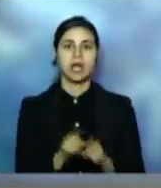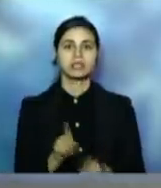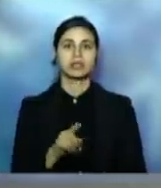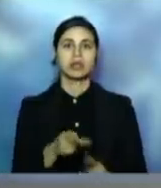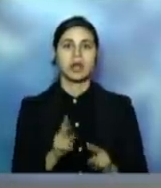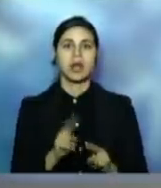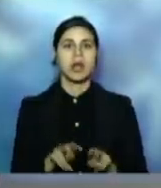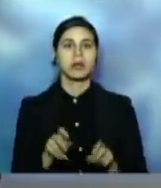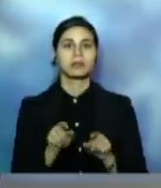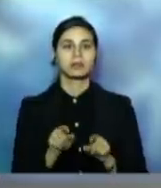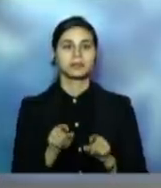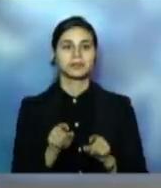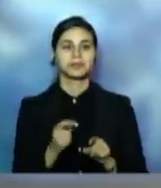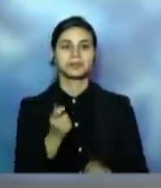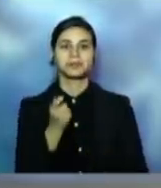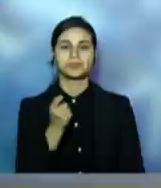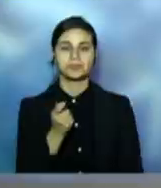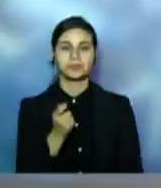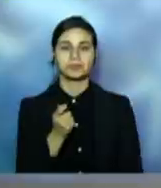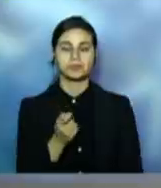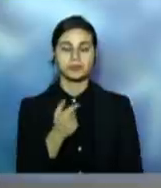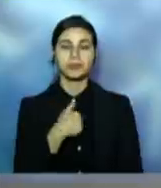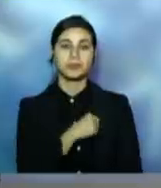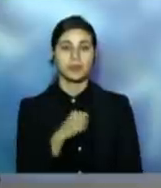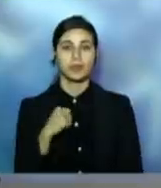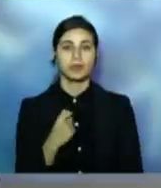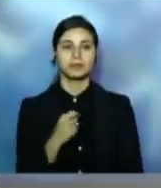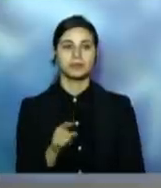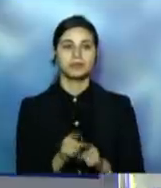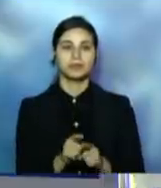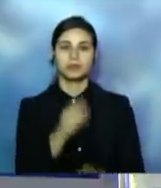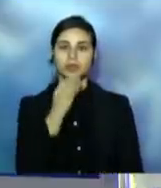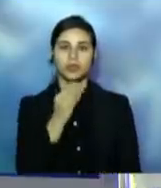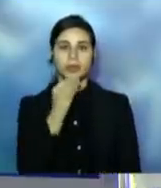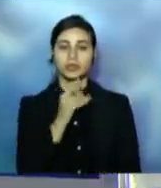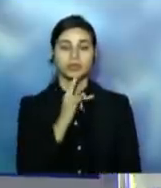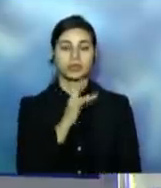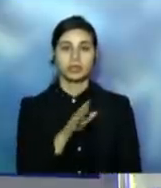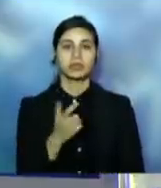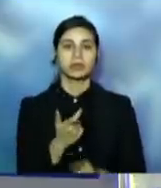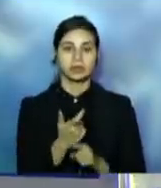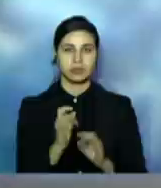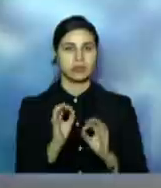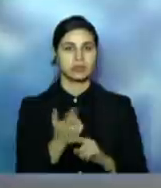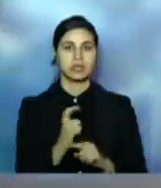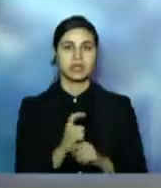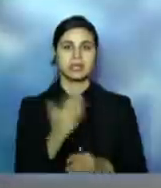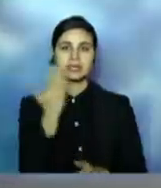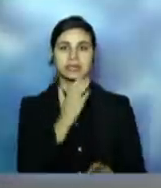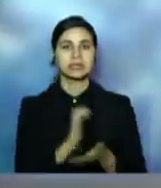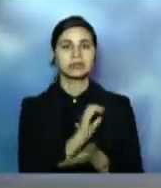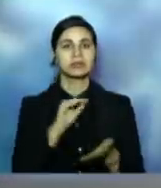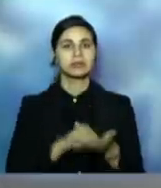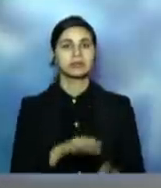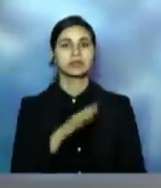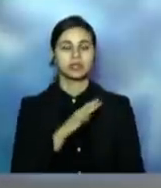ამ თვალსაზრისით რაღაცნაირად თუ ჩემგან ცოტა ისე ულამაზოდ არ გამოდის, უნიკალური გამოვიდა ეს წიგნი, იმიტომ